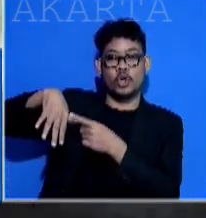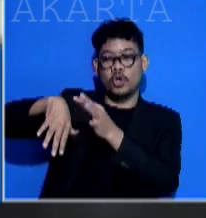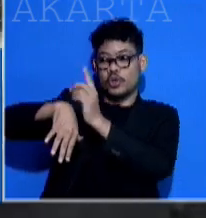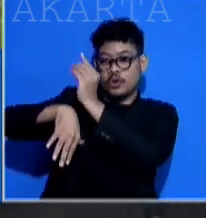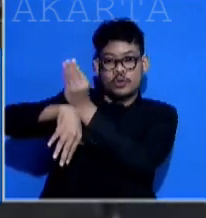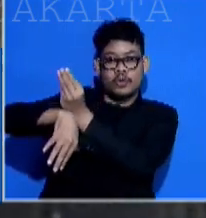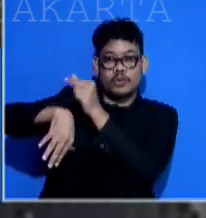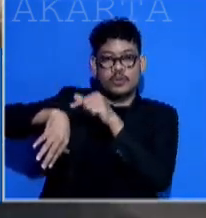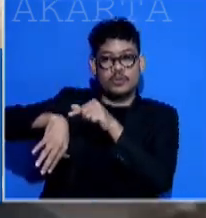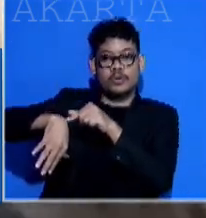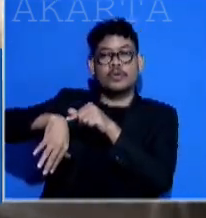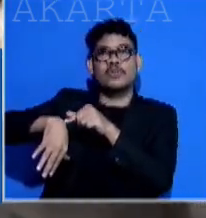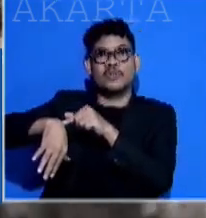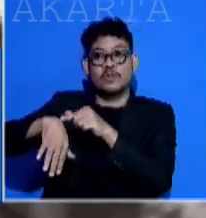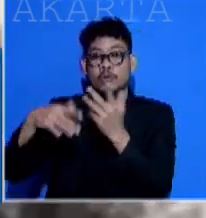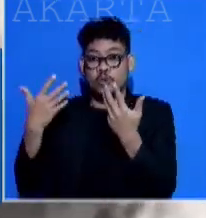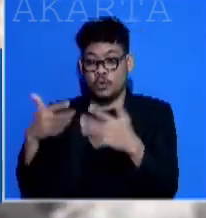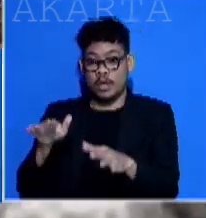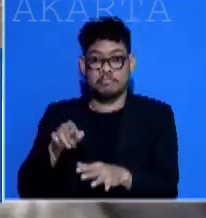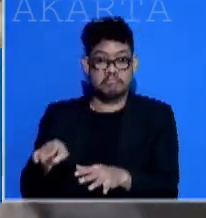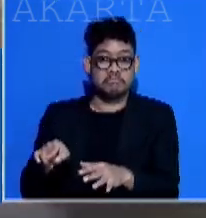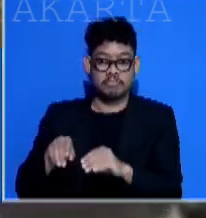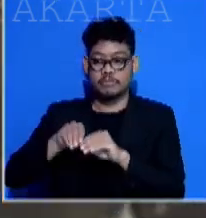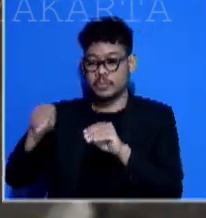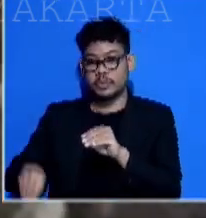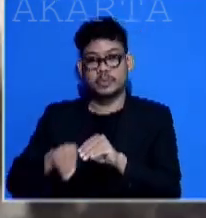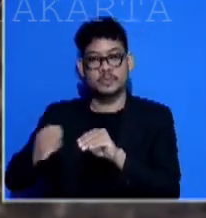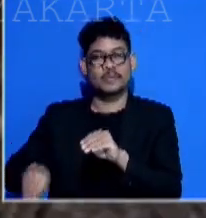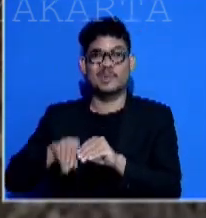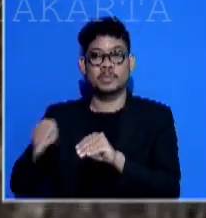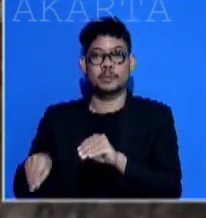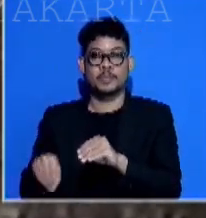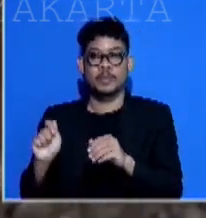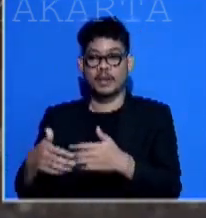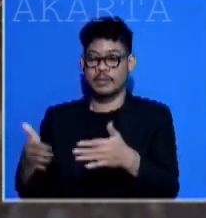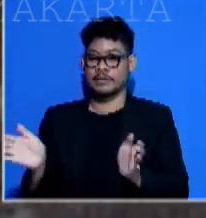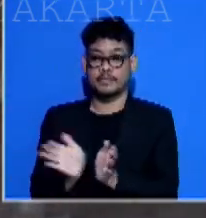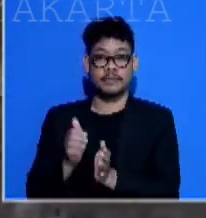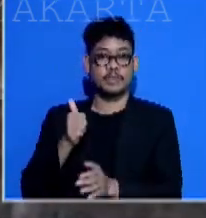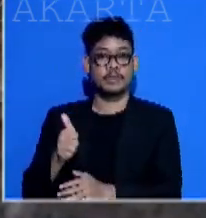telutuhipun. Sasampunipun menika saged dipun tanem ing media ingkang sampun dipun cawisaken.